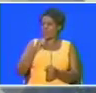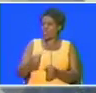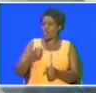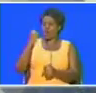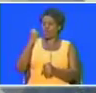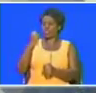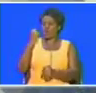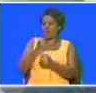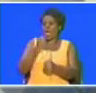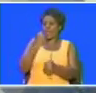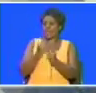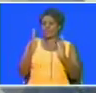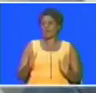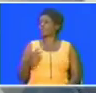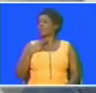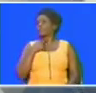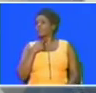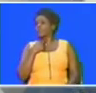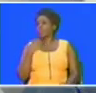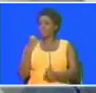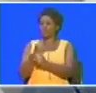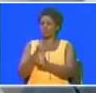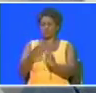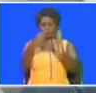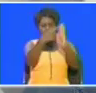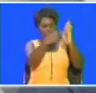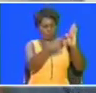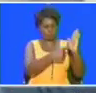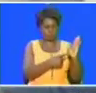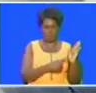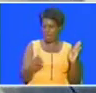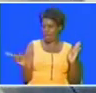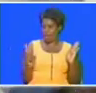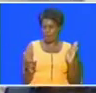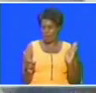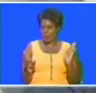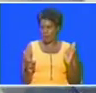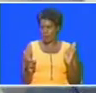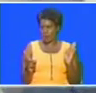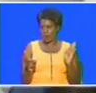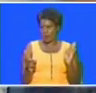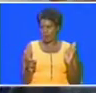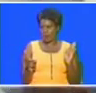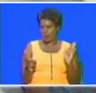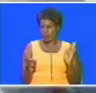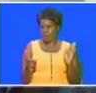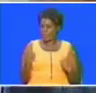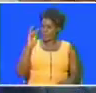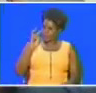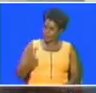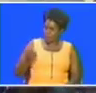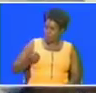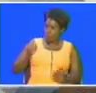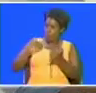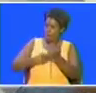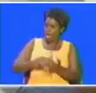pale nyumbani. Unameka kama pundo na mwambia, fanya hivi unamkondesha, kondesha unamzungusha hapa, fanya hivi mpaka mbele ya watoto. Kwa hivyo angalia mke